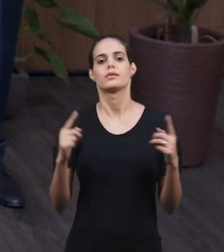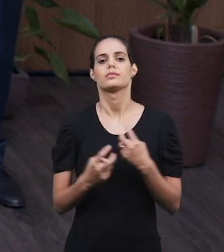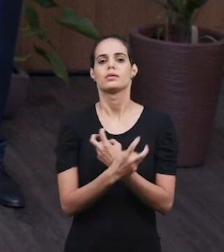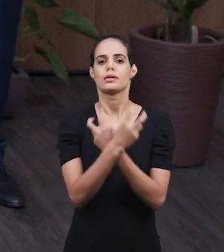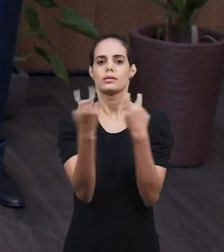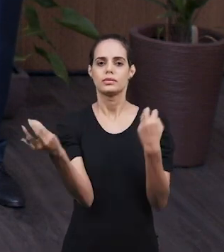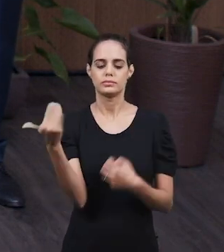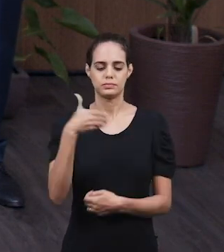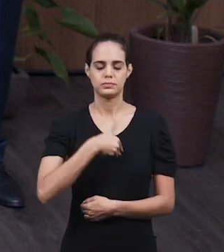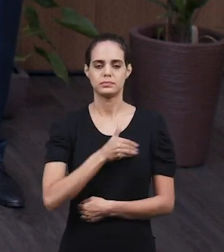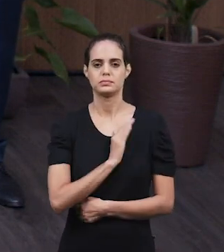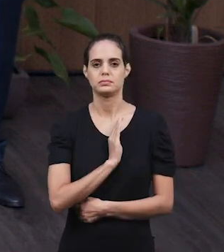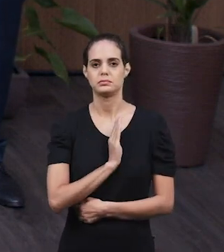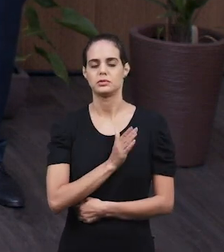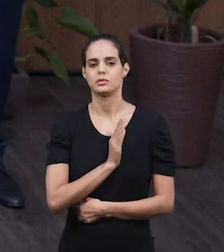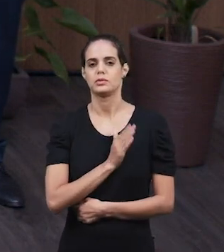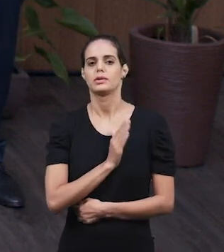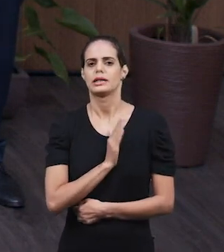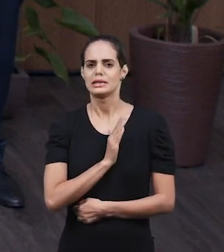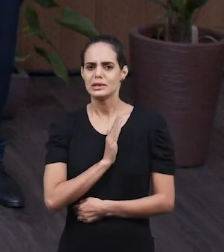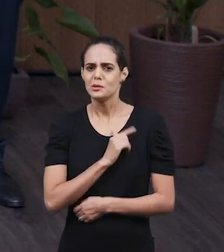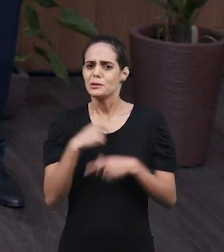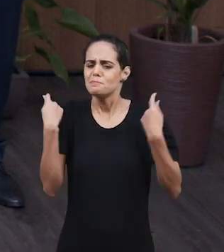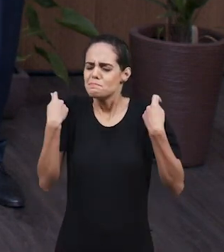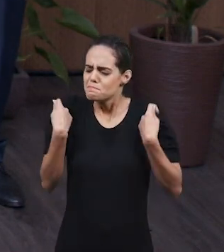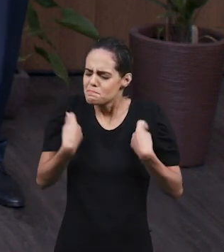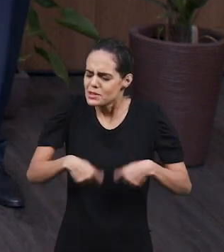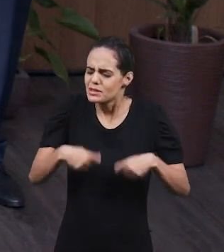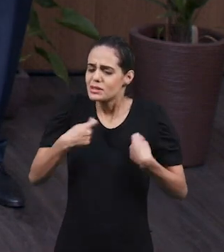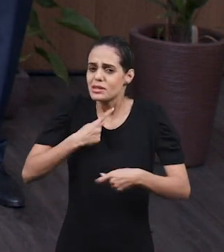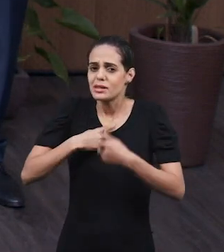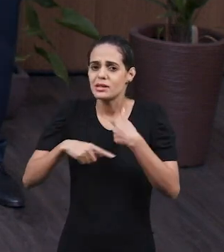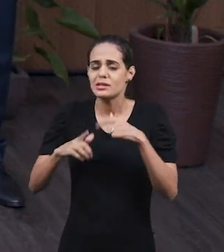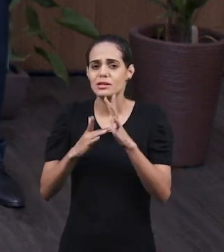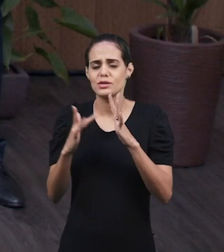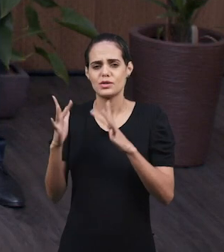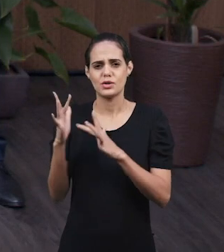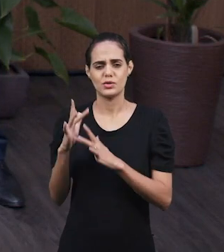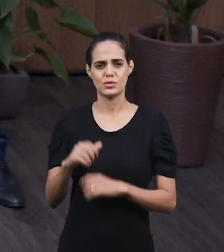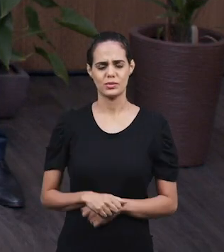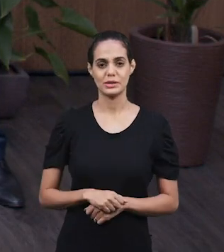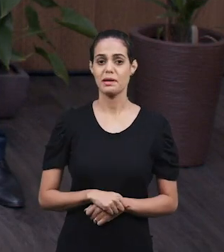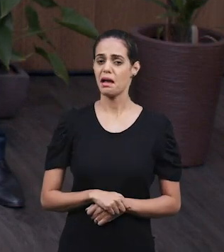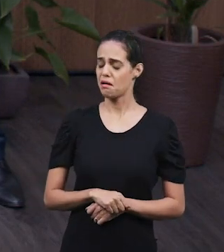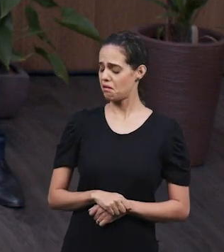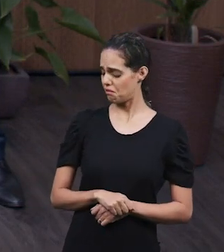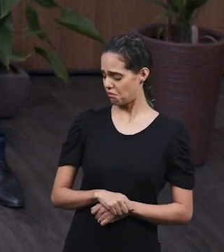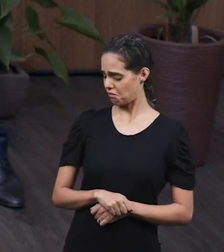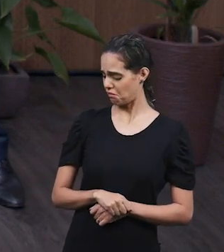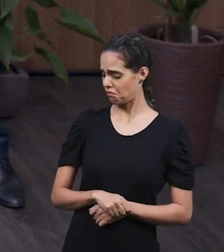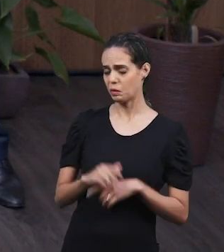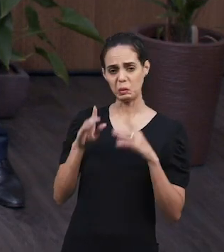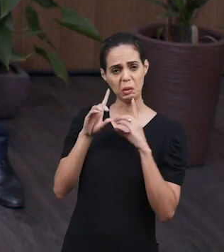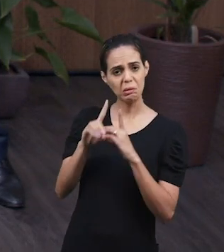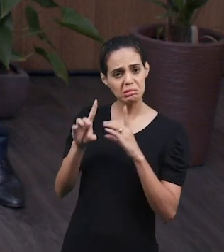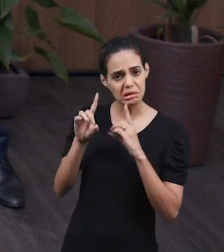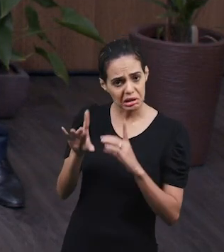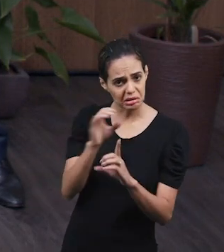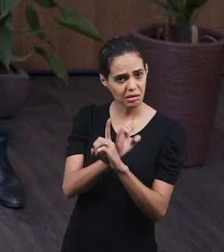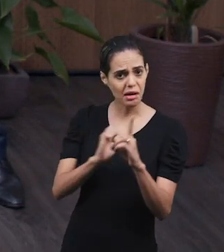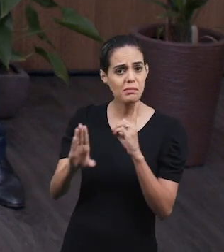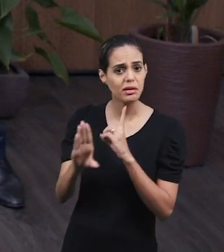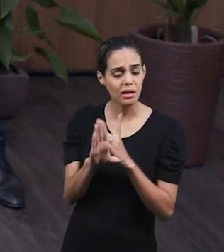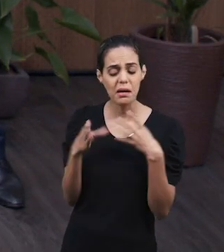clameur profonde d'un cœur assoiffé. Des fois, ce sont des voix qui disent des doctrines. Pourquoi la doctrine?